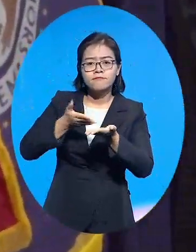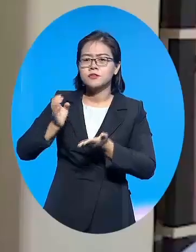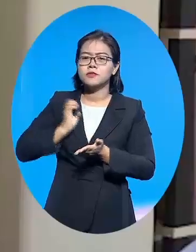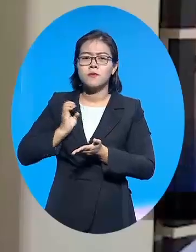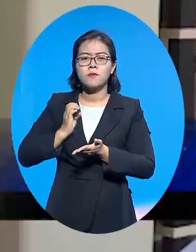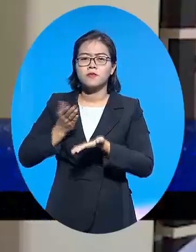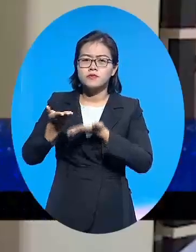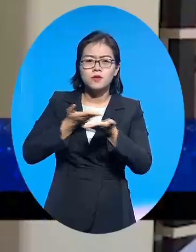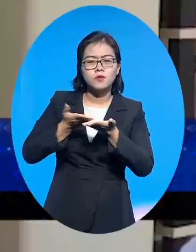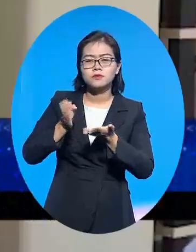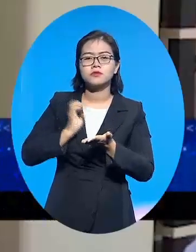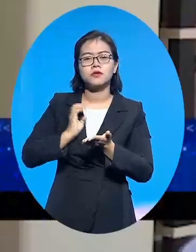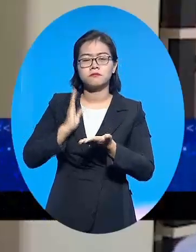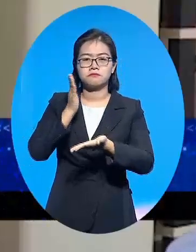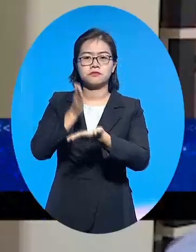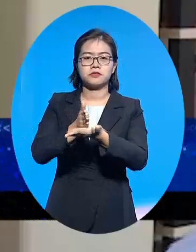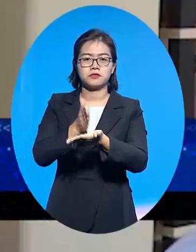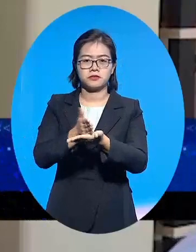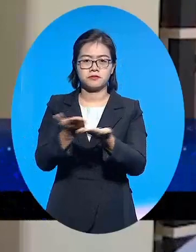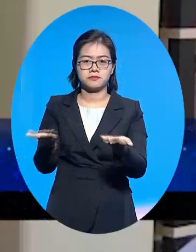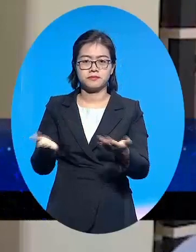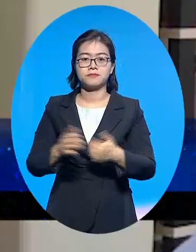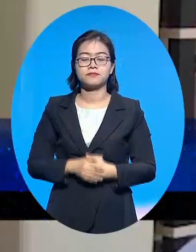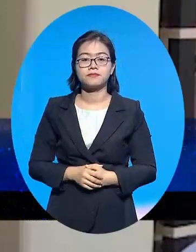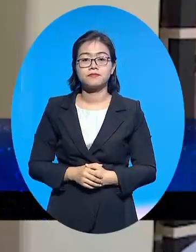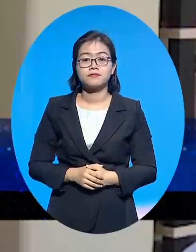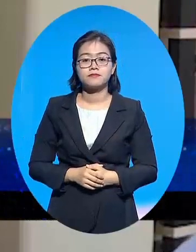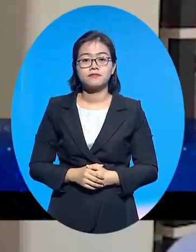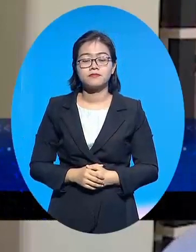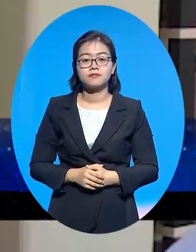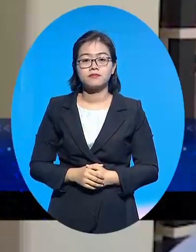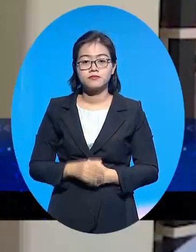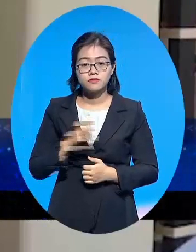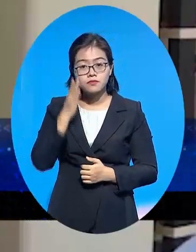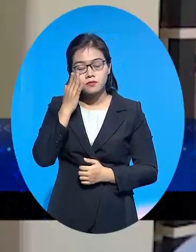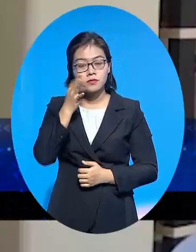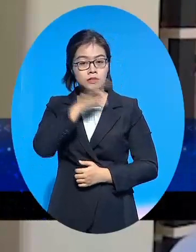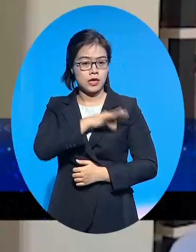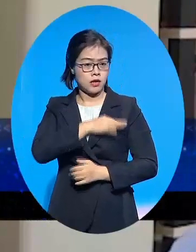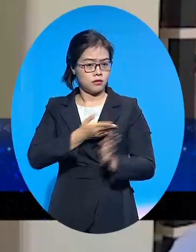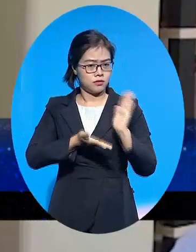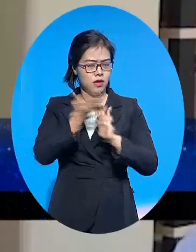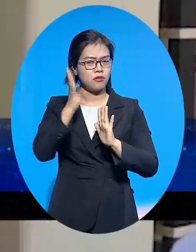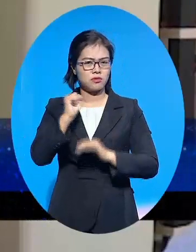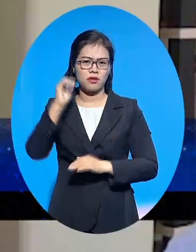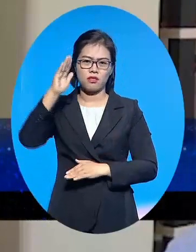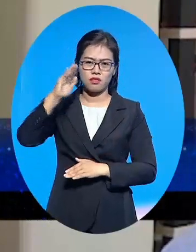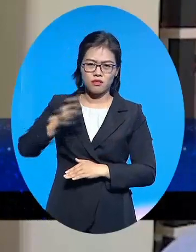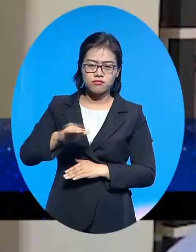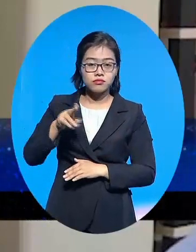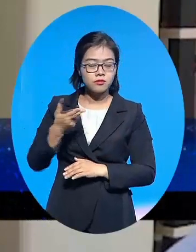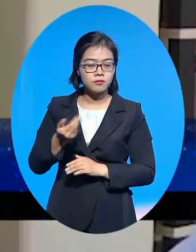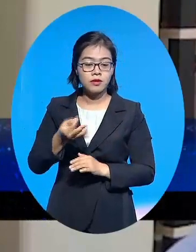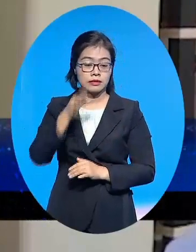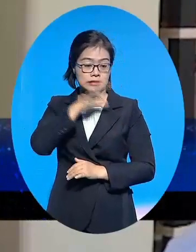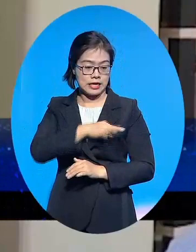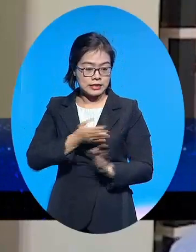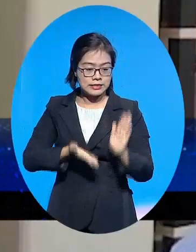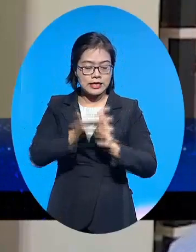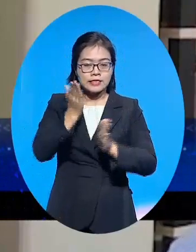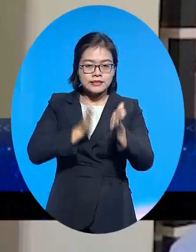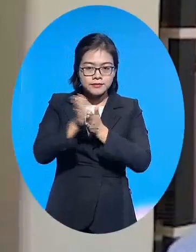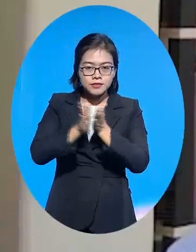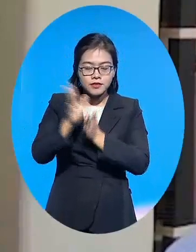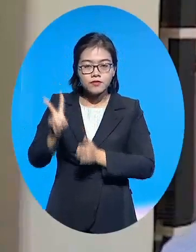ông ấy muốn gửi một thông điệp rất rõ ràng mức tăng lãi suất có thể thấp hơn nhưng việc tăng lãi suất sẽ tiếp tục diễn ra cho đến khi